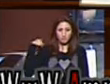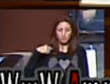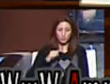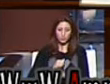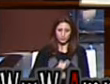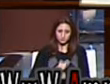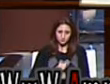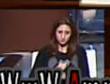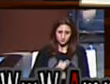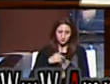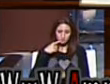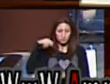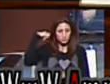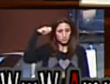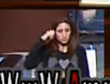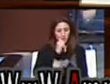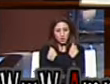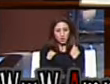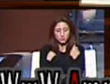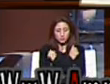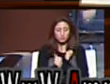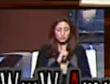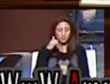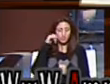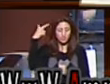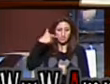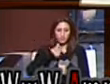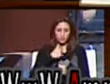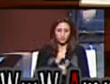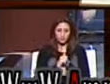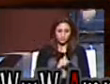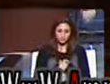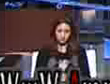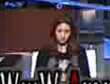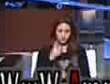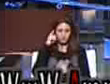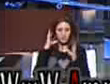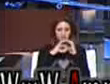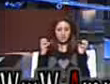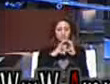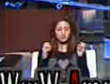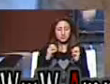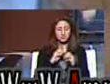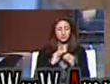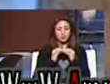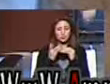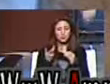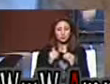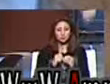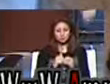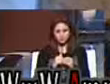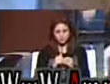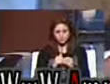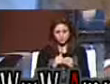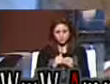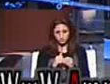ضيف صقر مدير أمن الأقصر. مساء الخير ست اللواء. النور يا فندم، زي حضرتك. تفاصيل الحادث يا فندم وماذا تم فيه؟